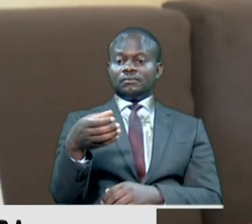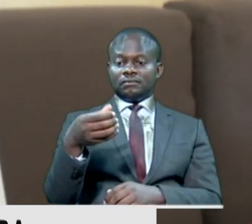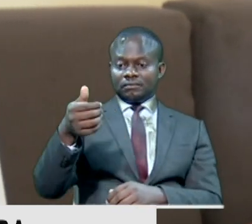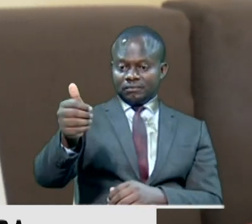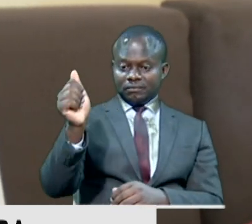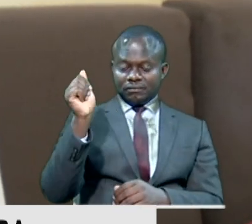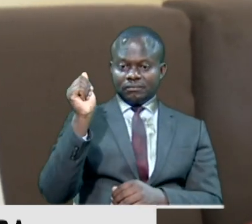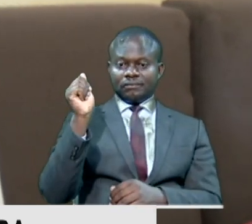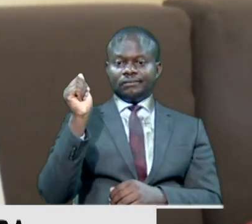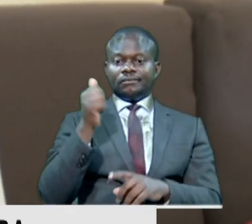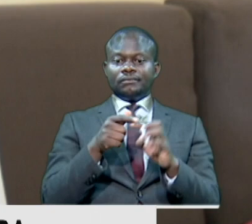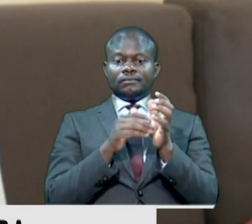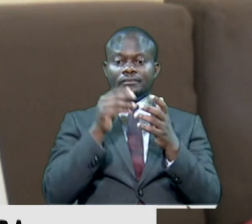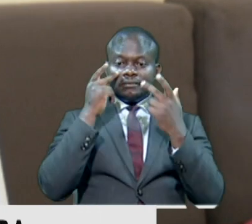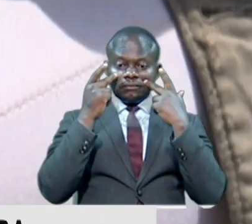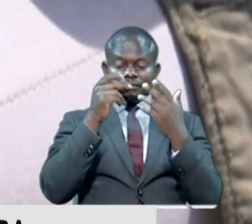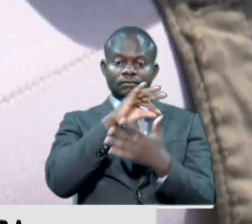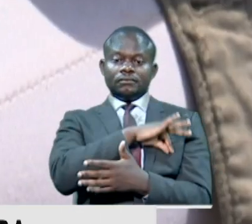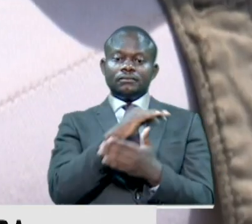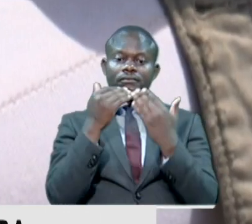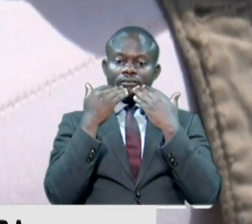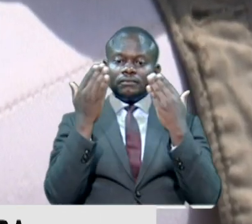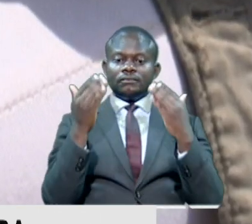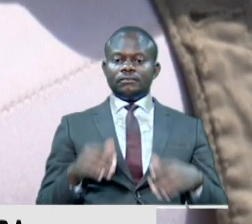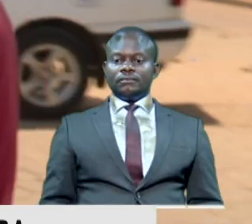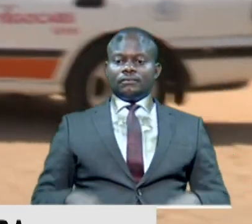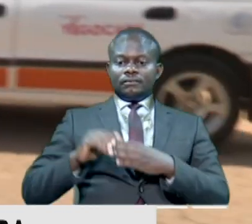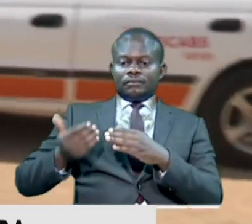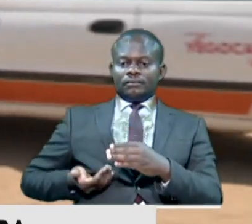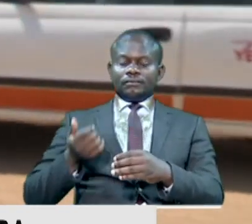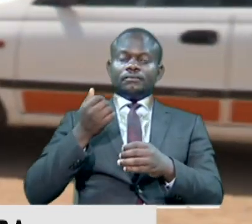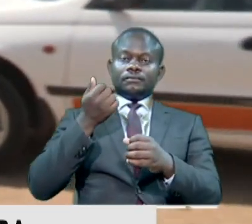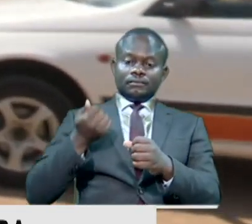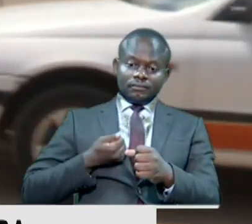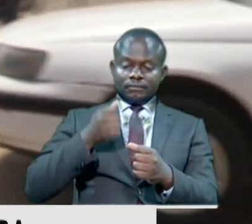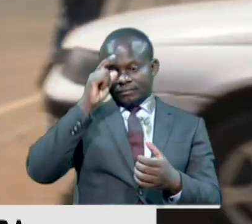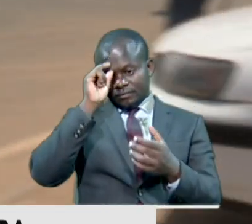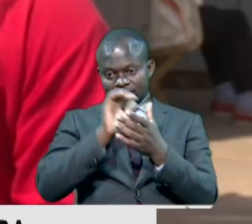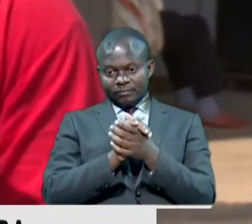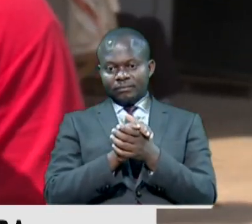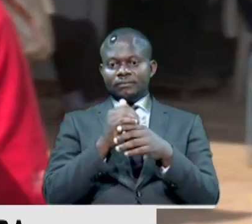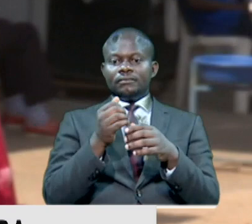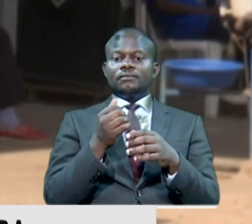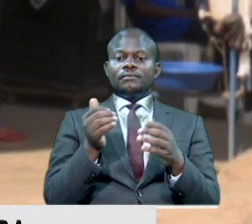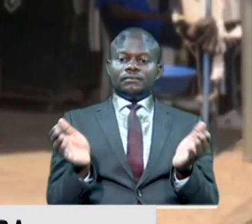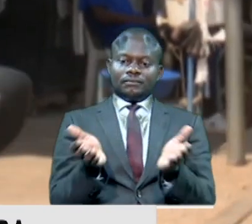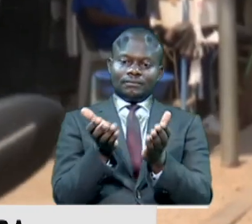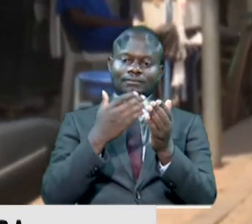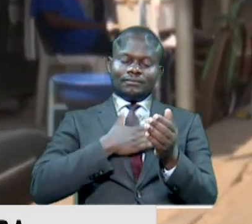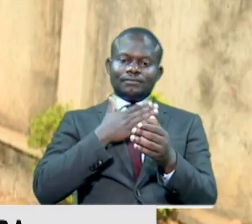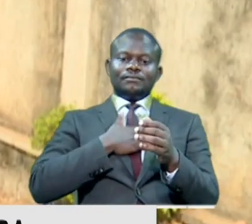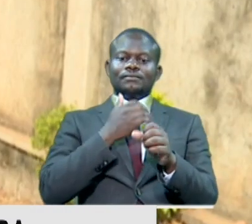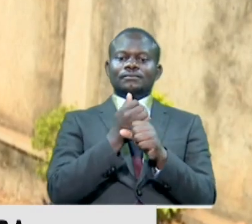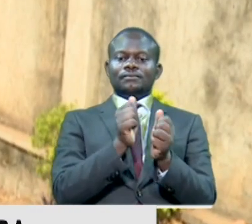yabo ariko nkabona nyine nta nyungu kuba abagore n'abakobwa bizerwa n'abagenzi ngo bishimisha abasaza babo bakora umwuga